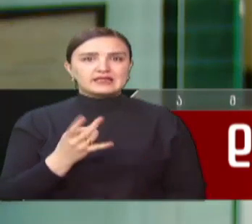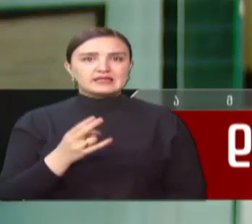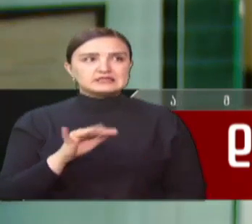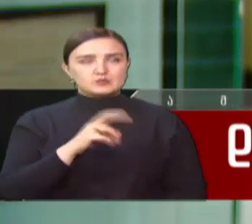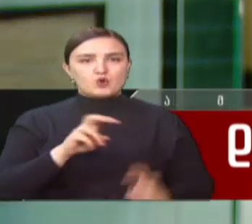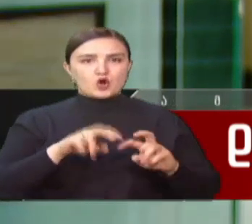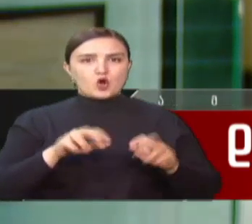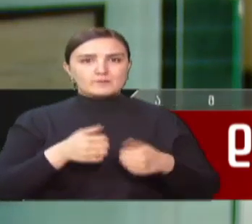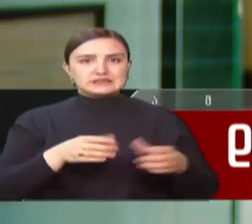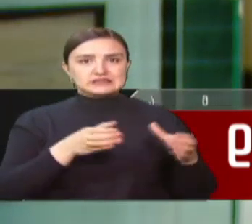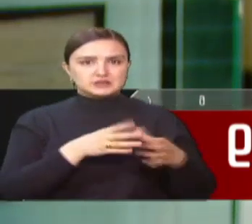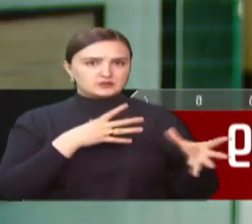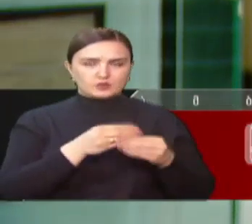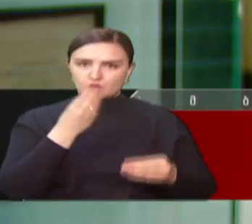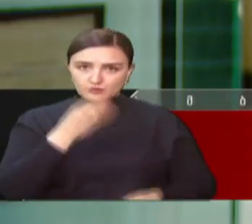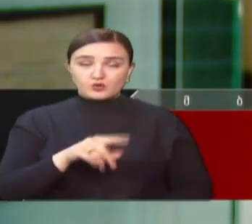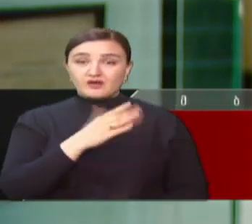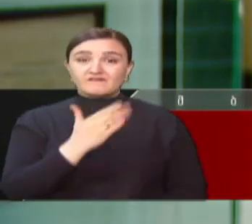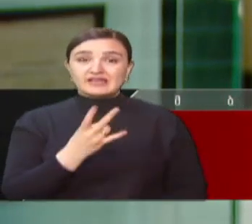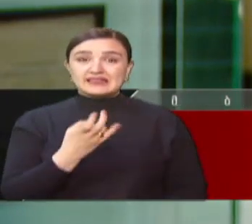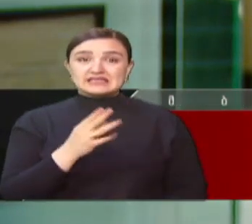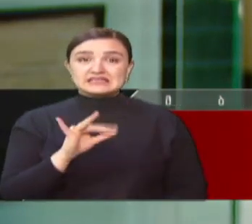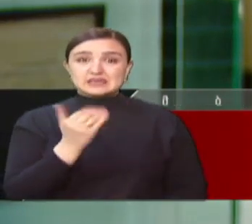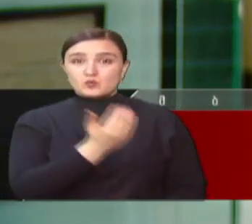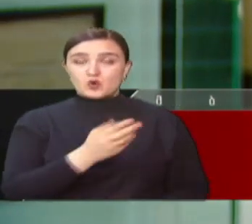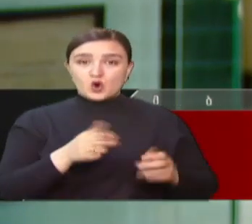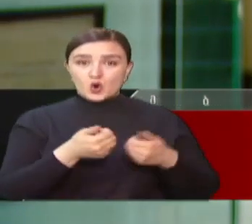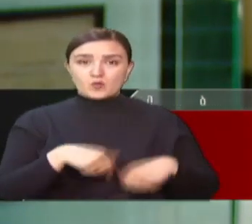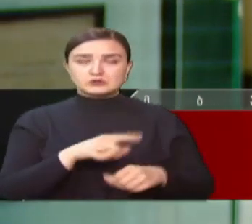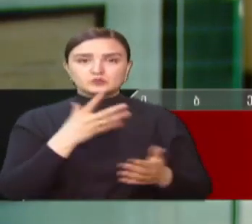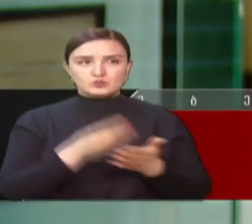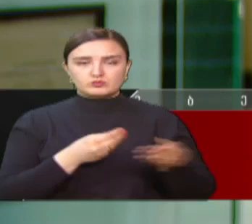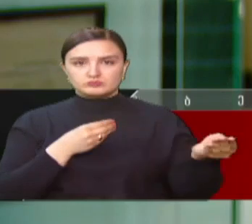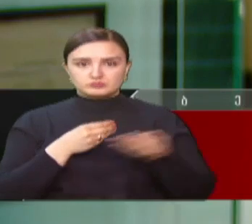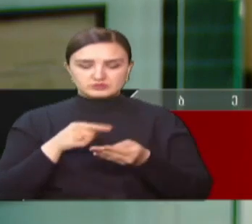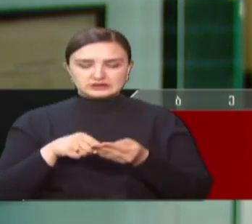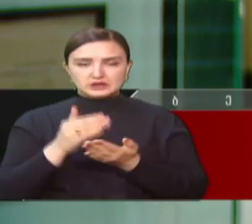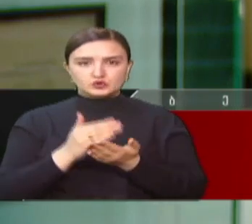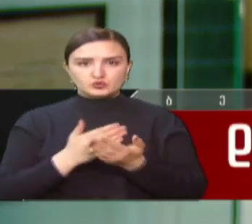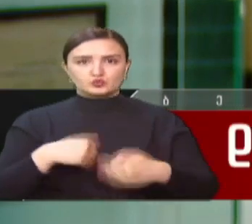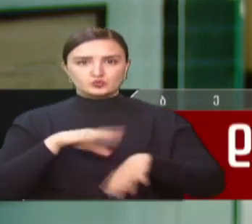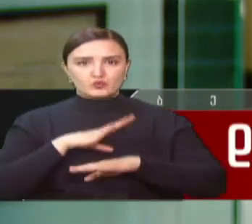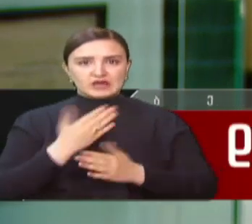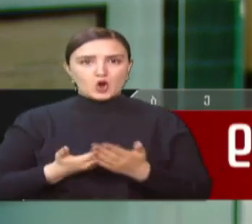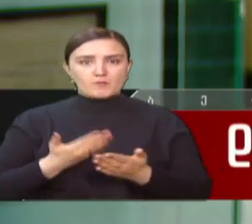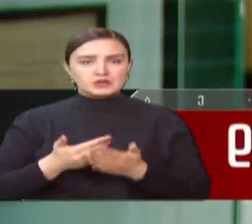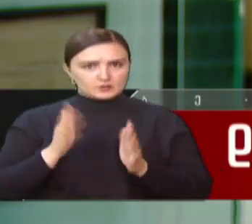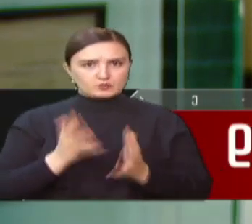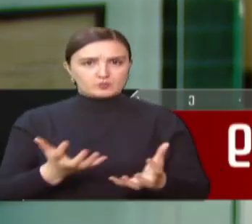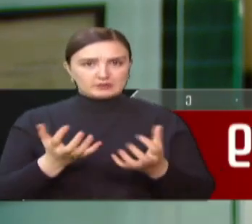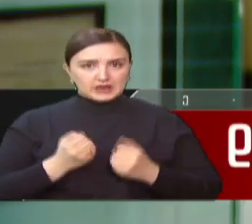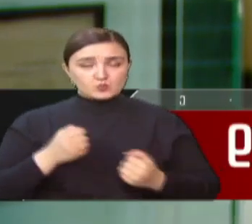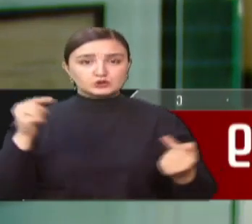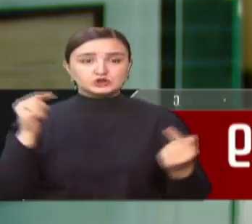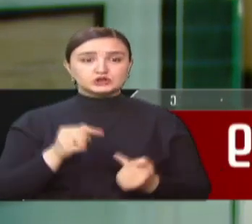კომისიასთან. ვენეციის კომისიამ წარმოადგინა საკუთარი რეკომენდაციები. ეს რეკომენდაციები იქნება გაზიარებული და